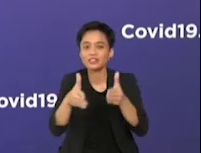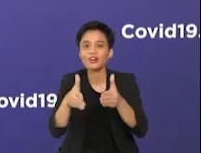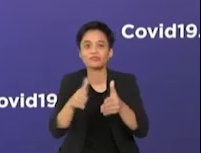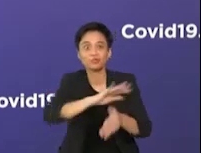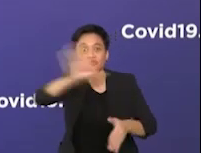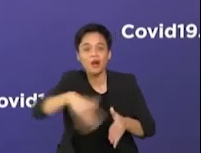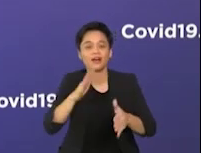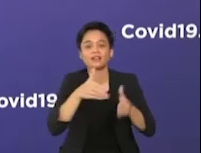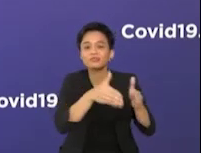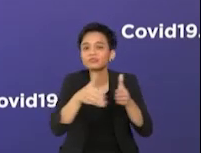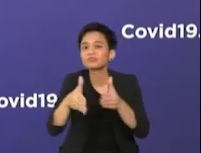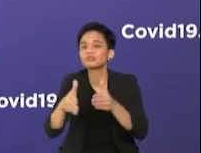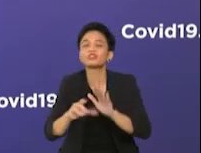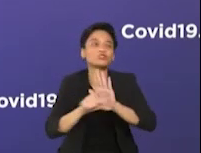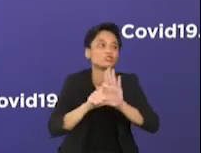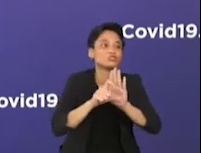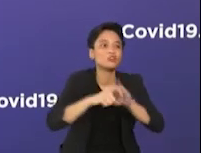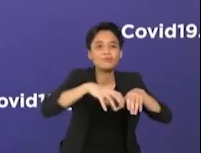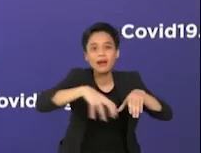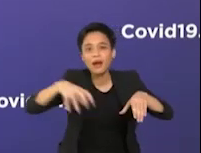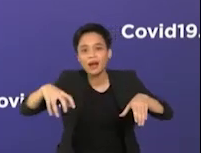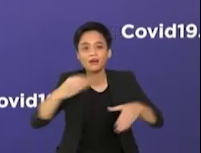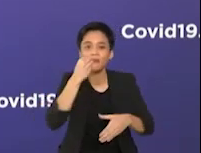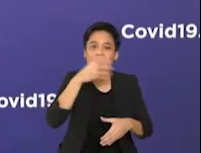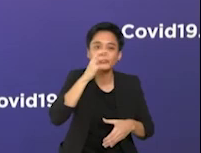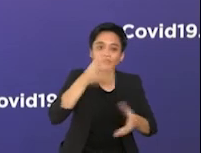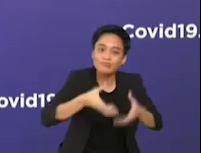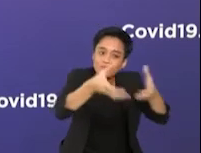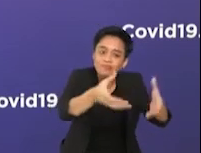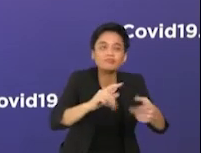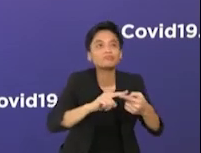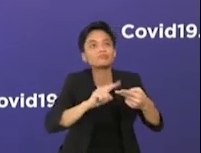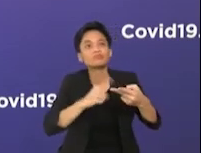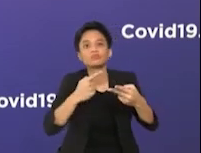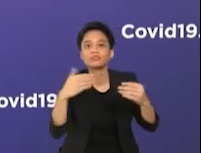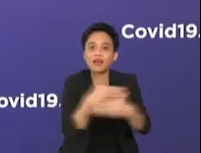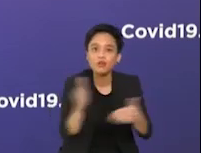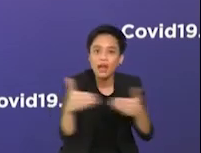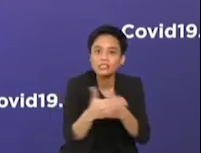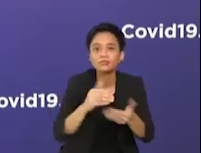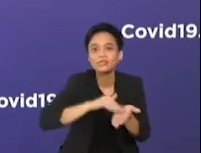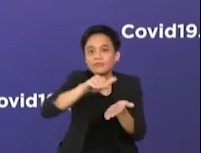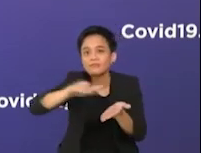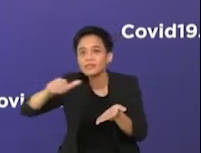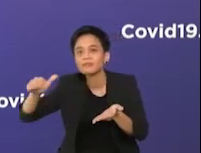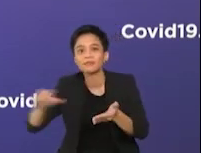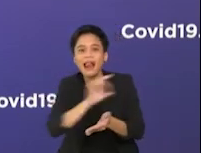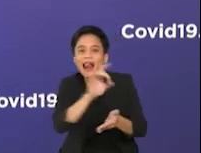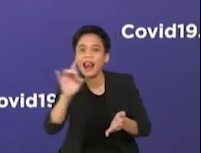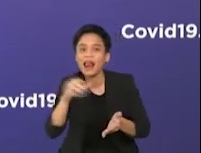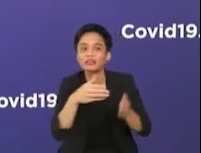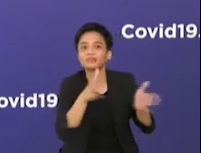misalnya terkait dengan penyediaan barang pokok terkait dengan pengiriman transportasi barang pokok dan sebagainya